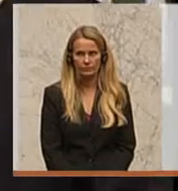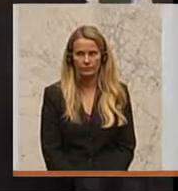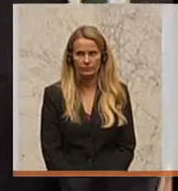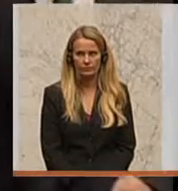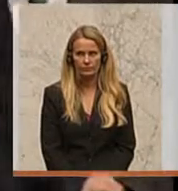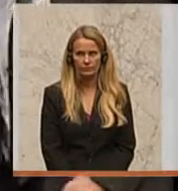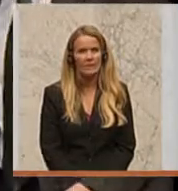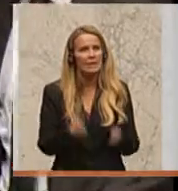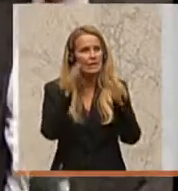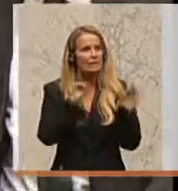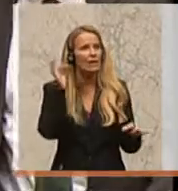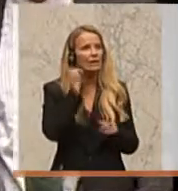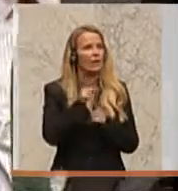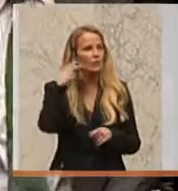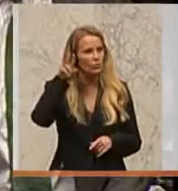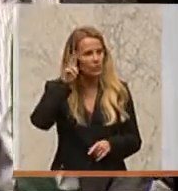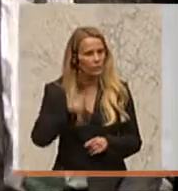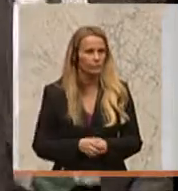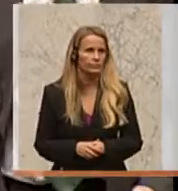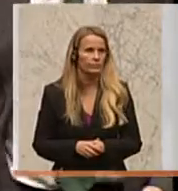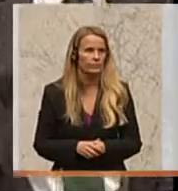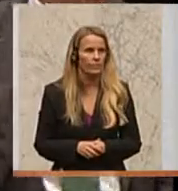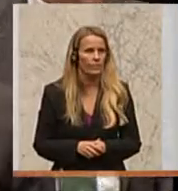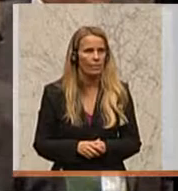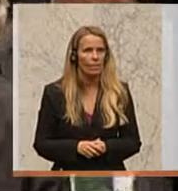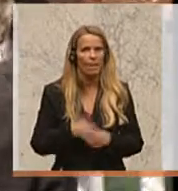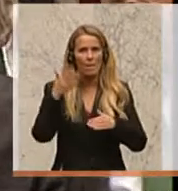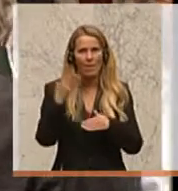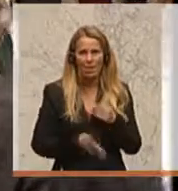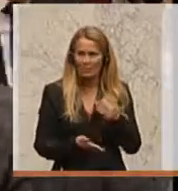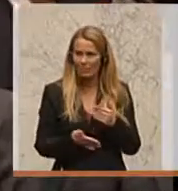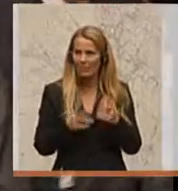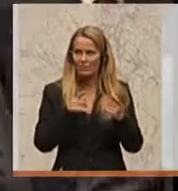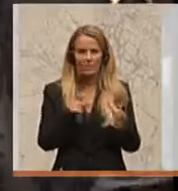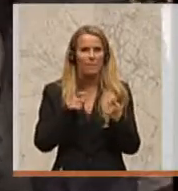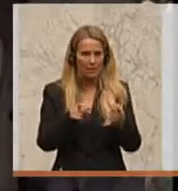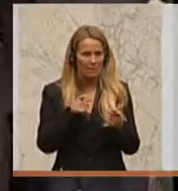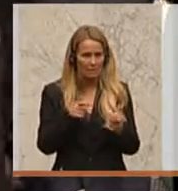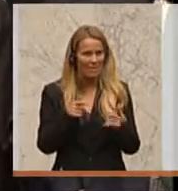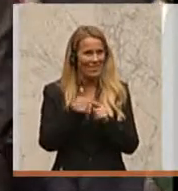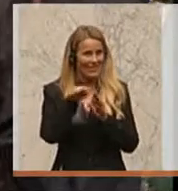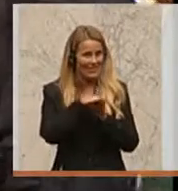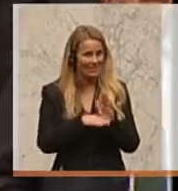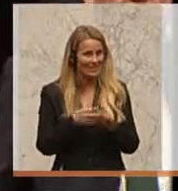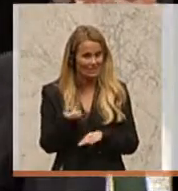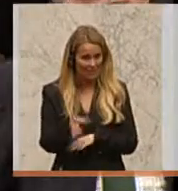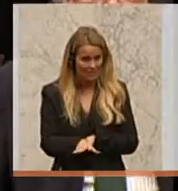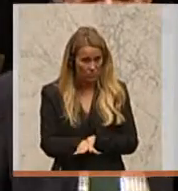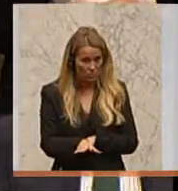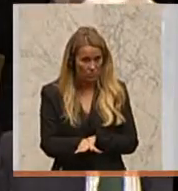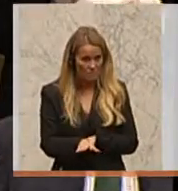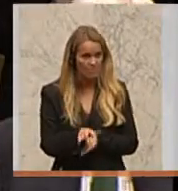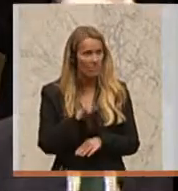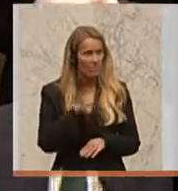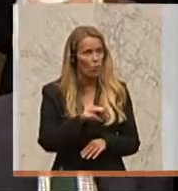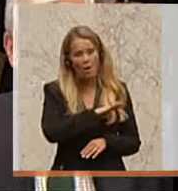Sehr geehrte Damen und Herren, am Ende einer Debatte über einen Gesetzesentwurf, der von allen